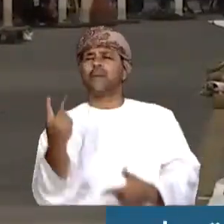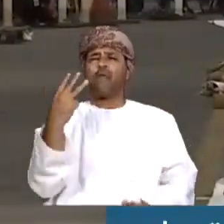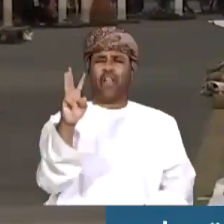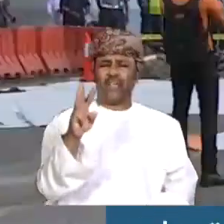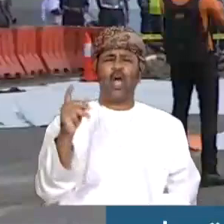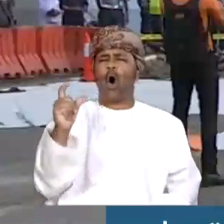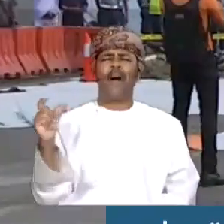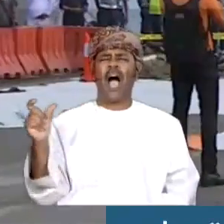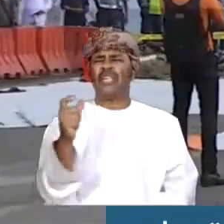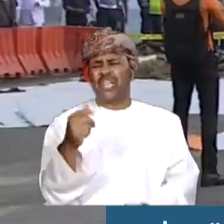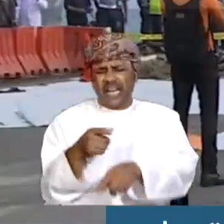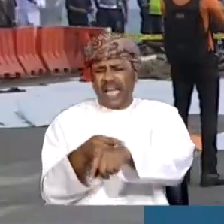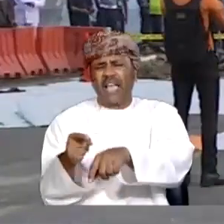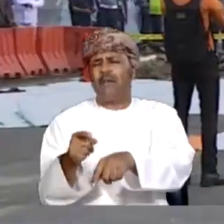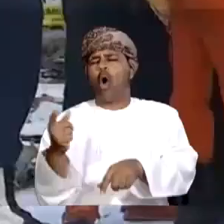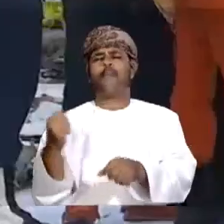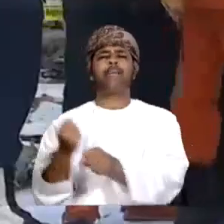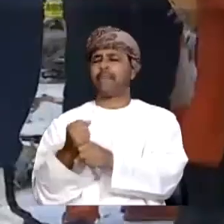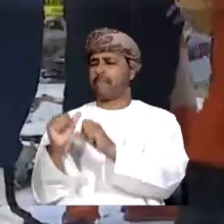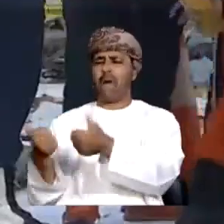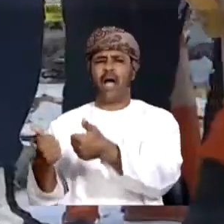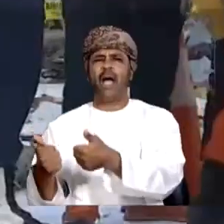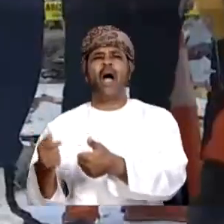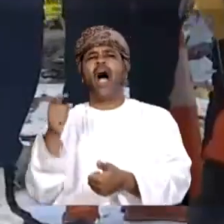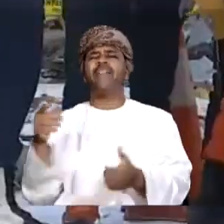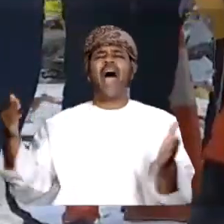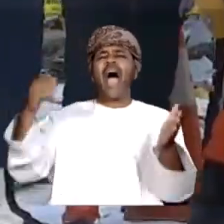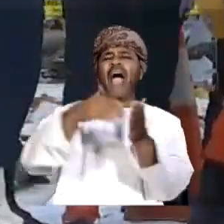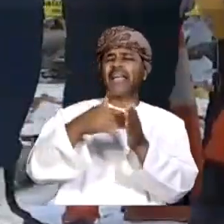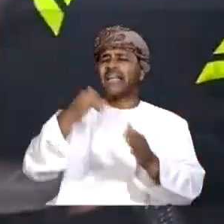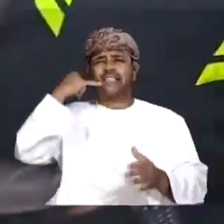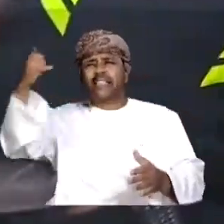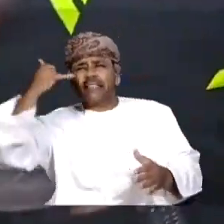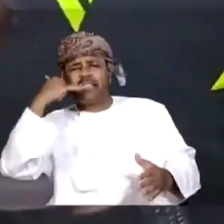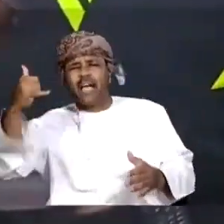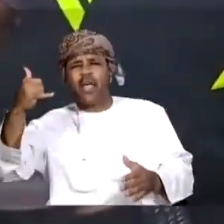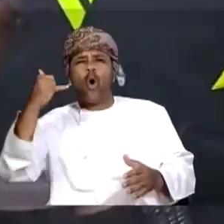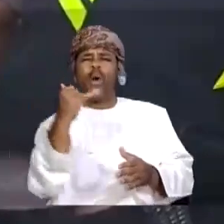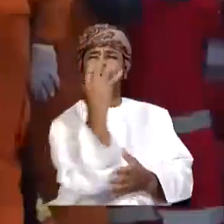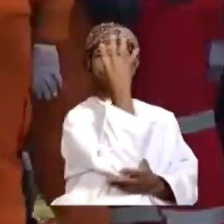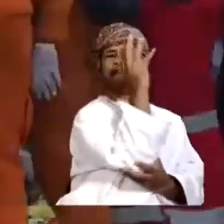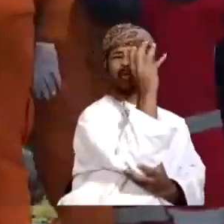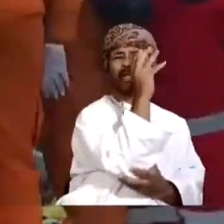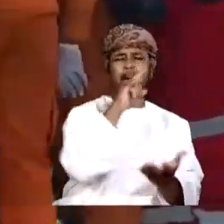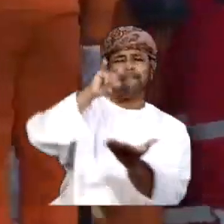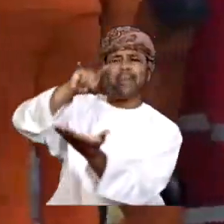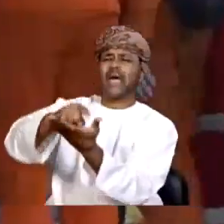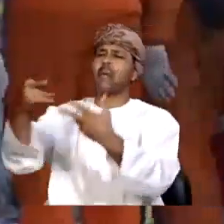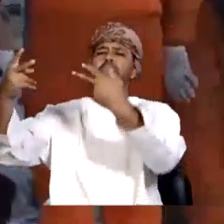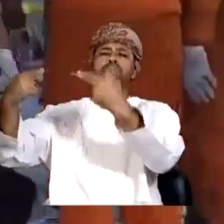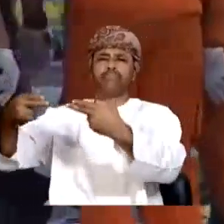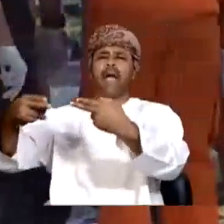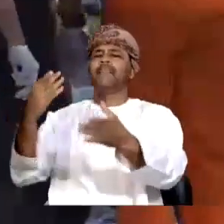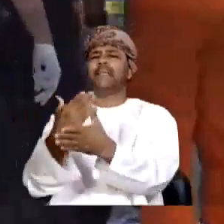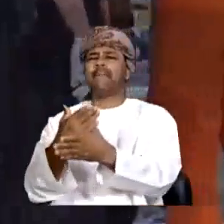أشهر قليلة من دخولها الخدمة، حيث كان آخر اتصال لها ببرج المراقبة قد انقطع بعد